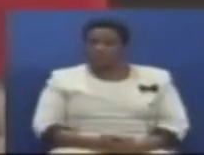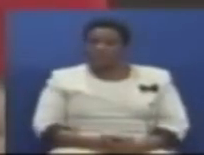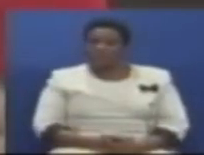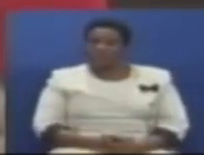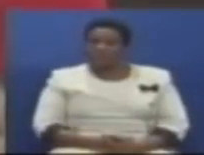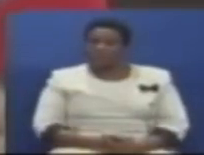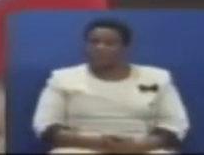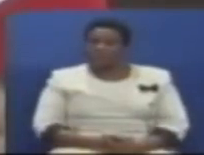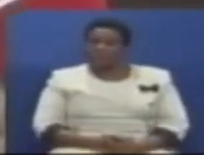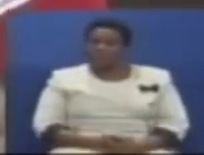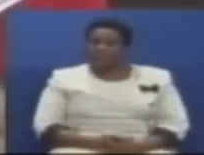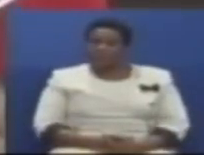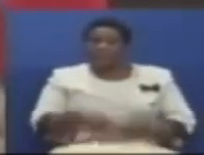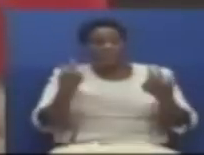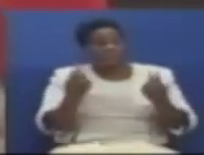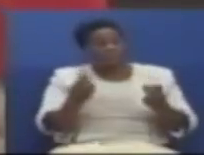na kununuliwa, hata mimi nilifuatwa,